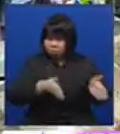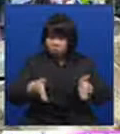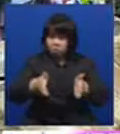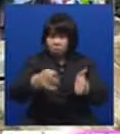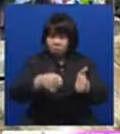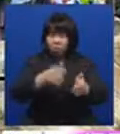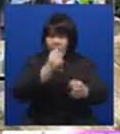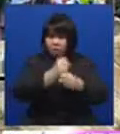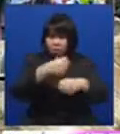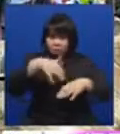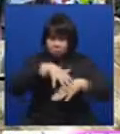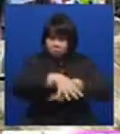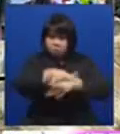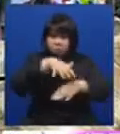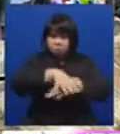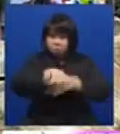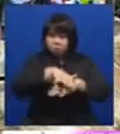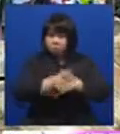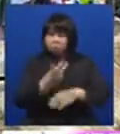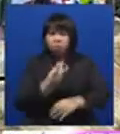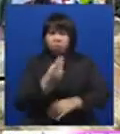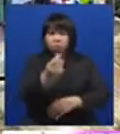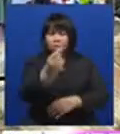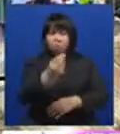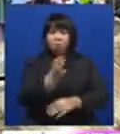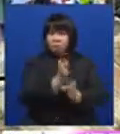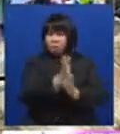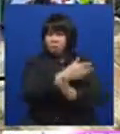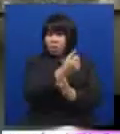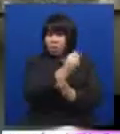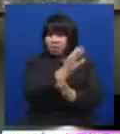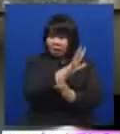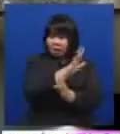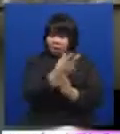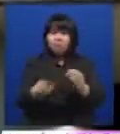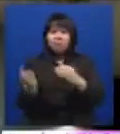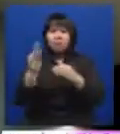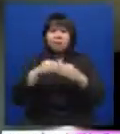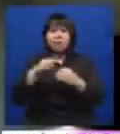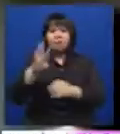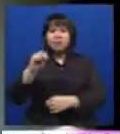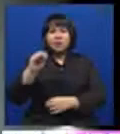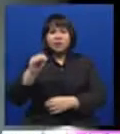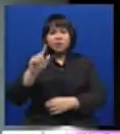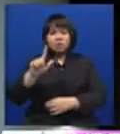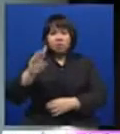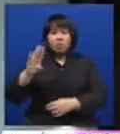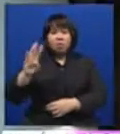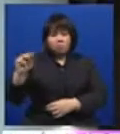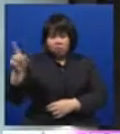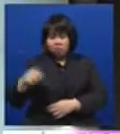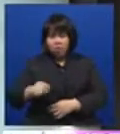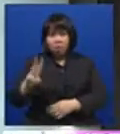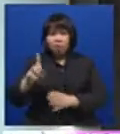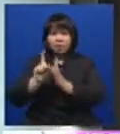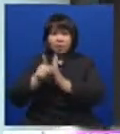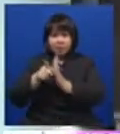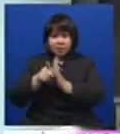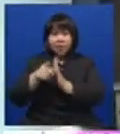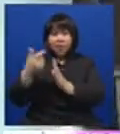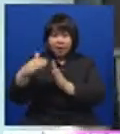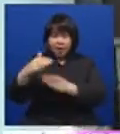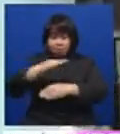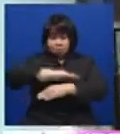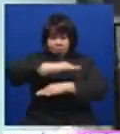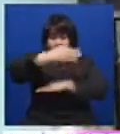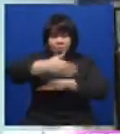น้ำได้เร็วกว่าเดิมจาก15ลูกบาศก์เมตรต่อวินาทีเพิ่มเป็น40ลูกบาศก์เมตรต่อวินาทีจากนั้นน้ำจะไหลลงอุโมงค์ระบายน้